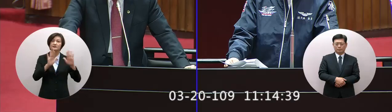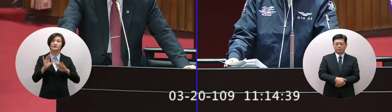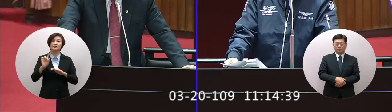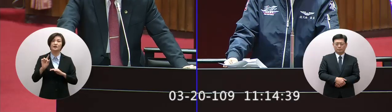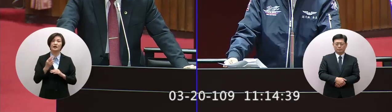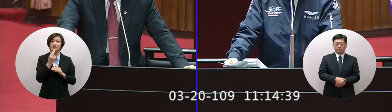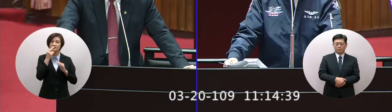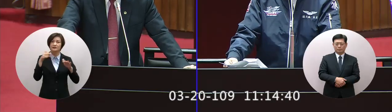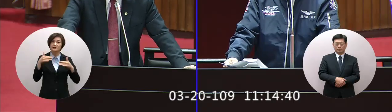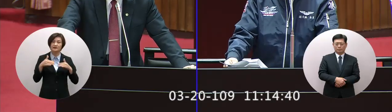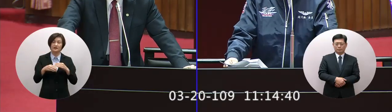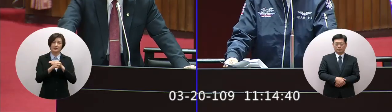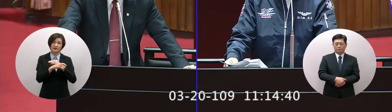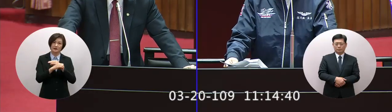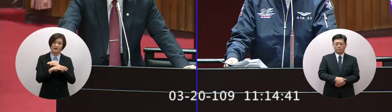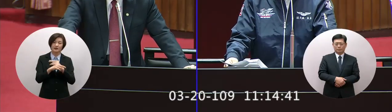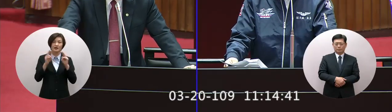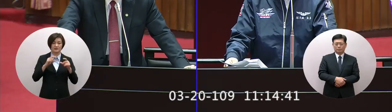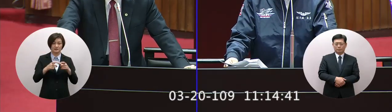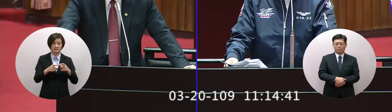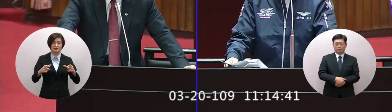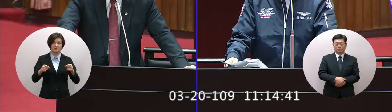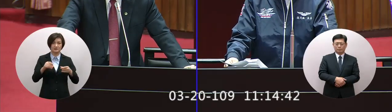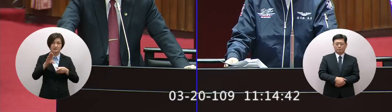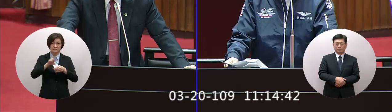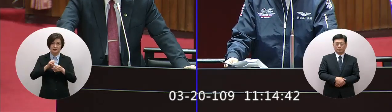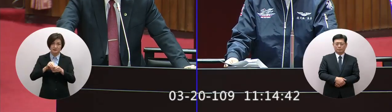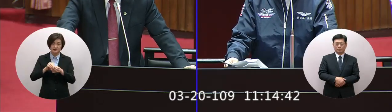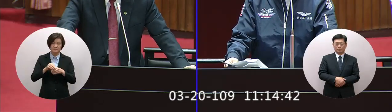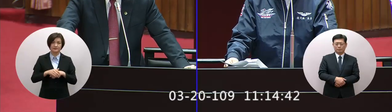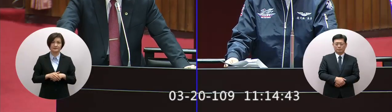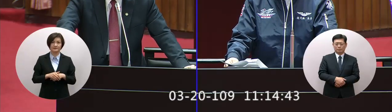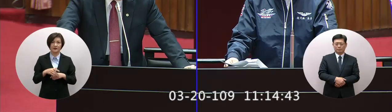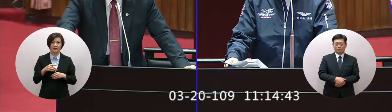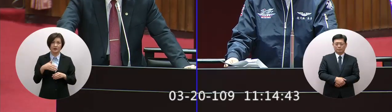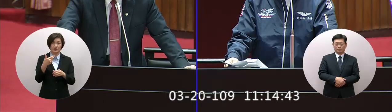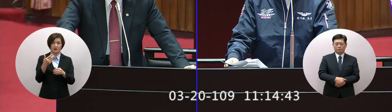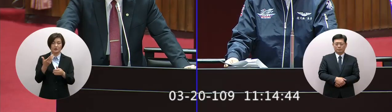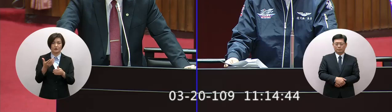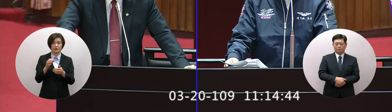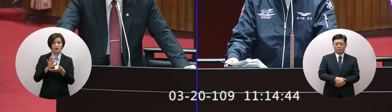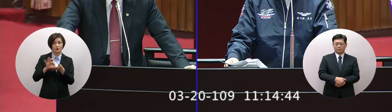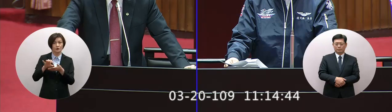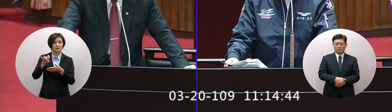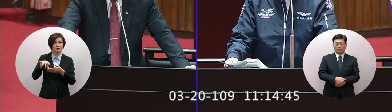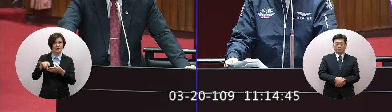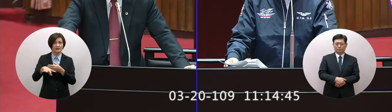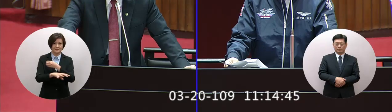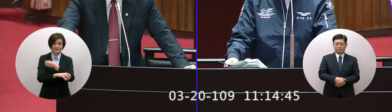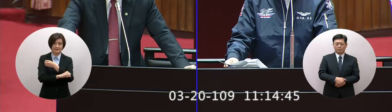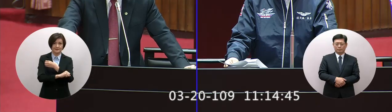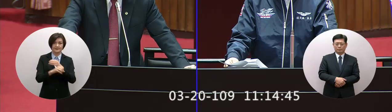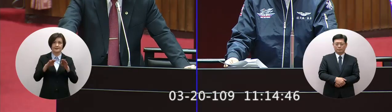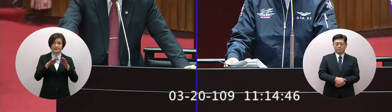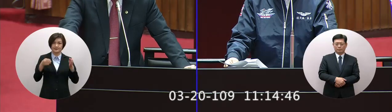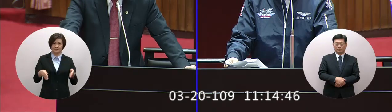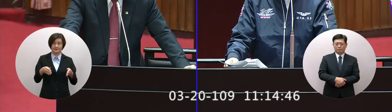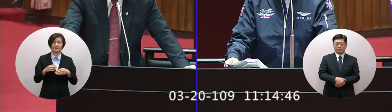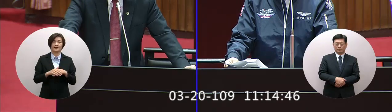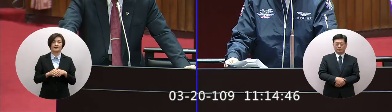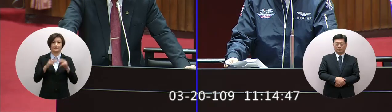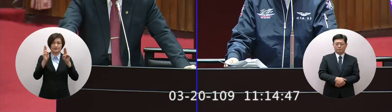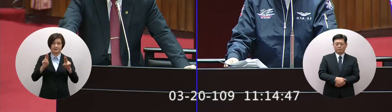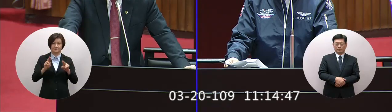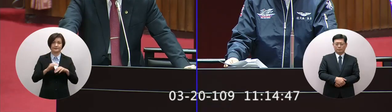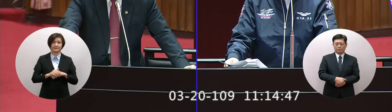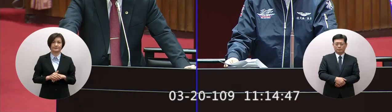氢燃料电池的部分，我们现在是用在我们基地台的备援电力的部分，那委员在